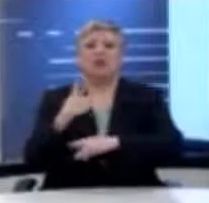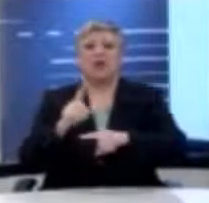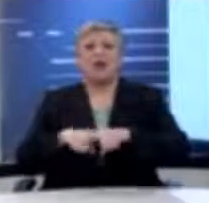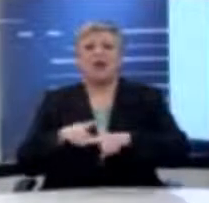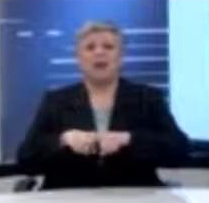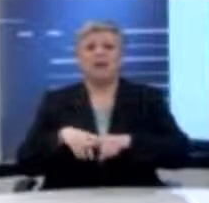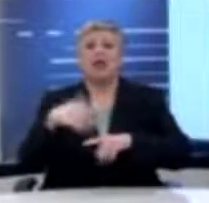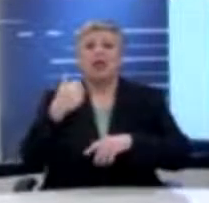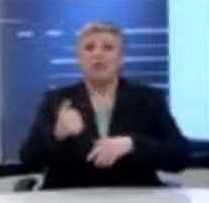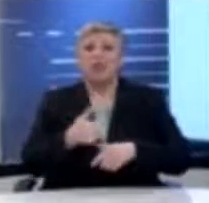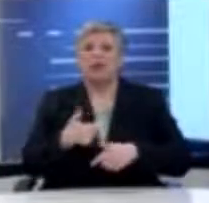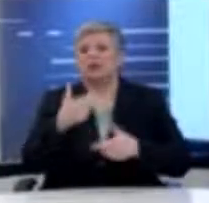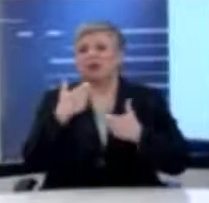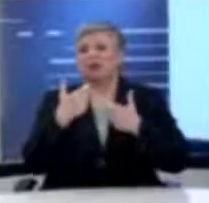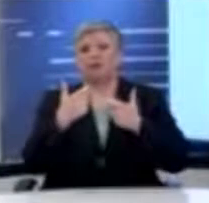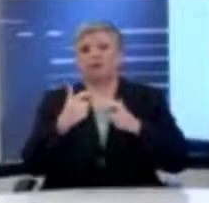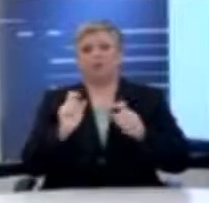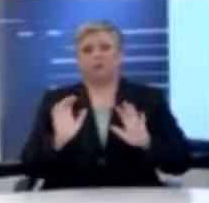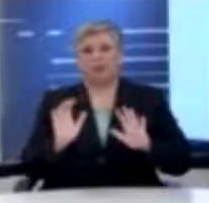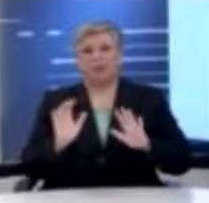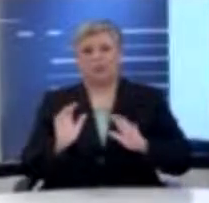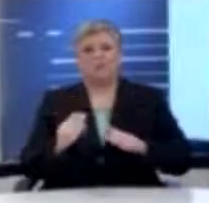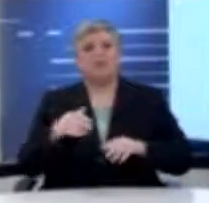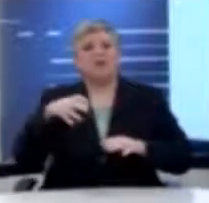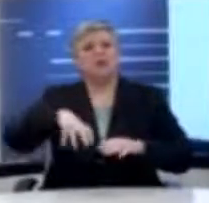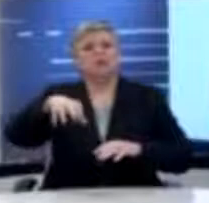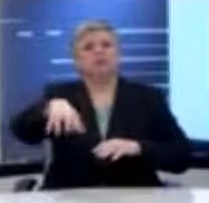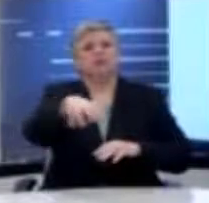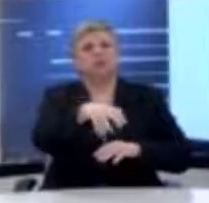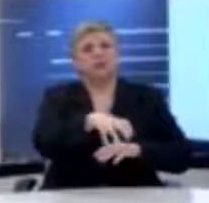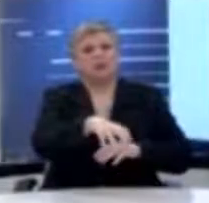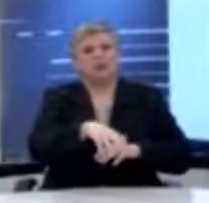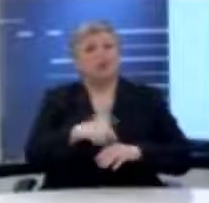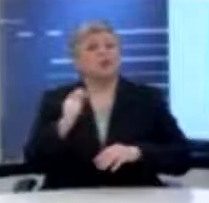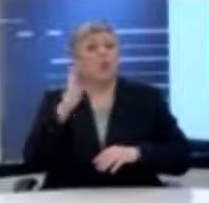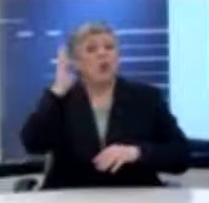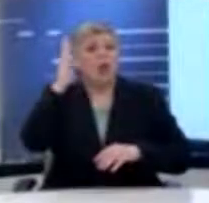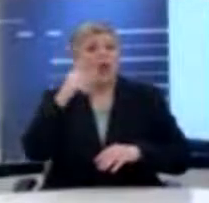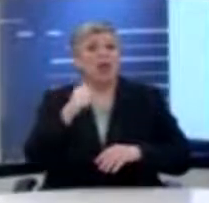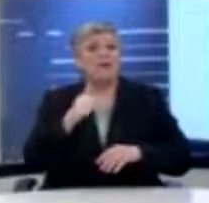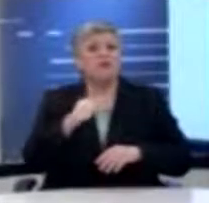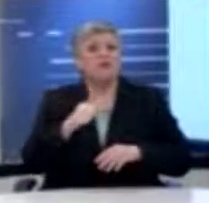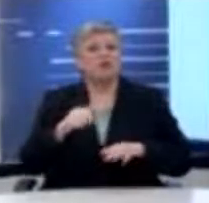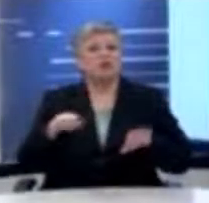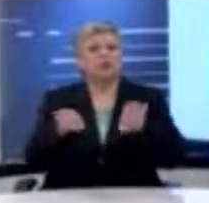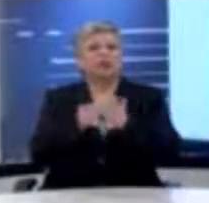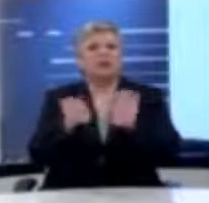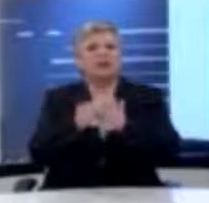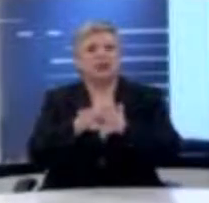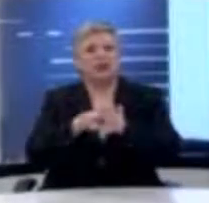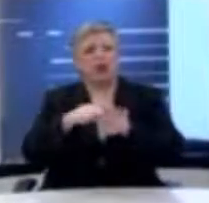παρατηρητήρια. Εντατικοποιούμε την επιτήρηση του Εύρου. Ενώ στα θαλάσσια